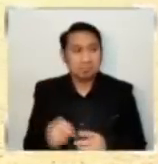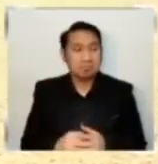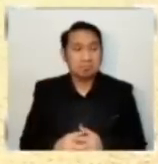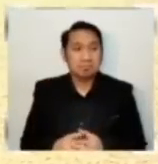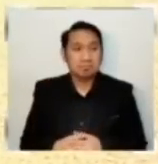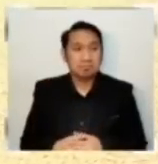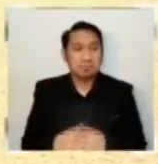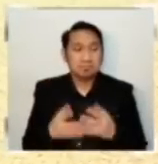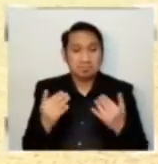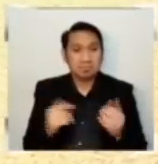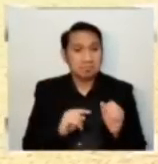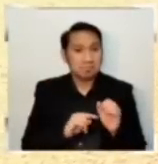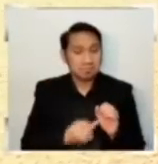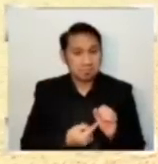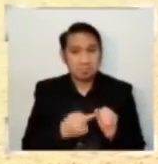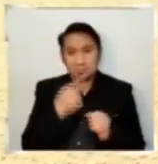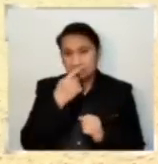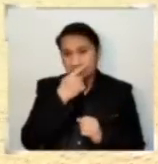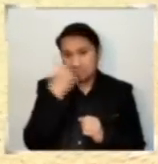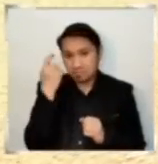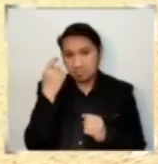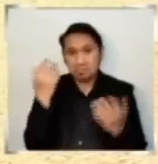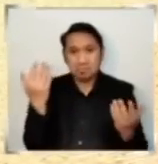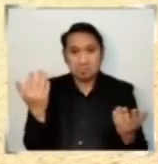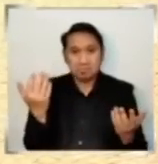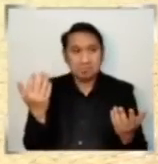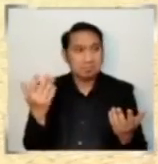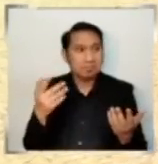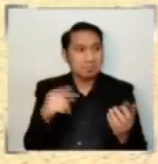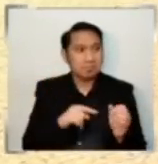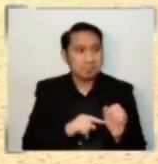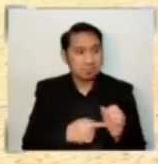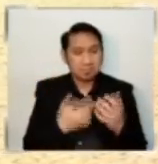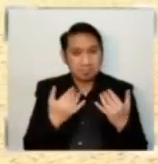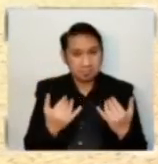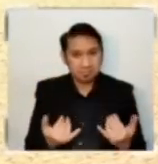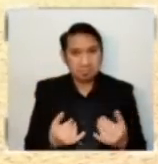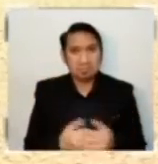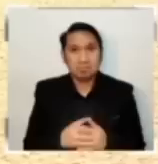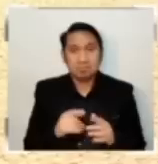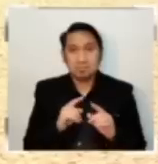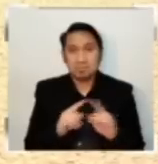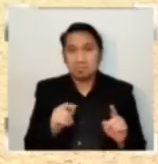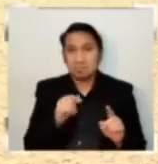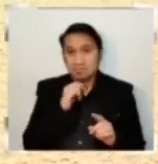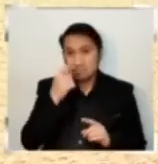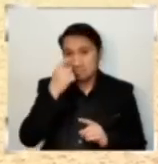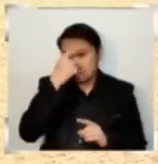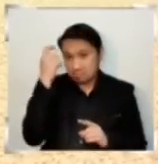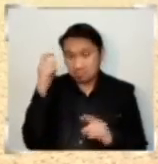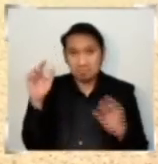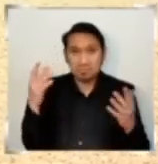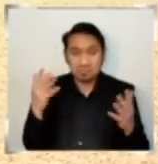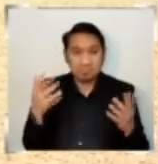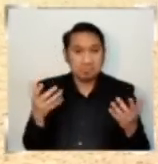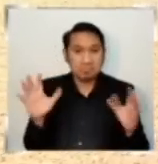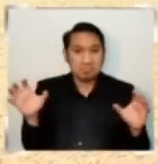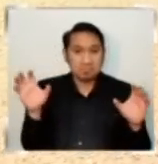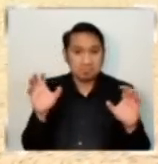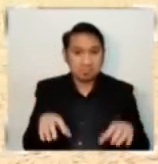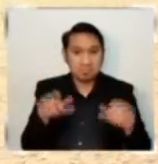Opisyal na po, nagsimula ang tag-init ngayong araw ayon sa pag-asa. Pero hindi raw porket tag-init ay wala ng tsansa ng